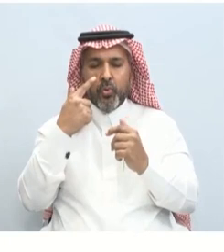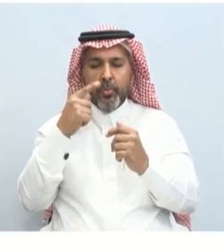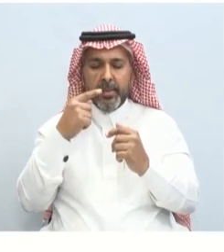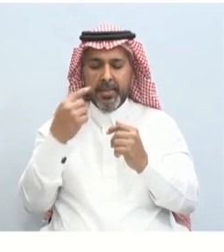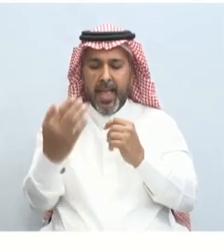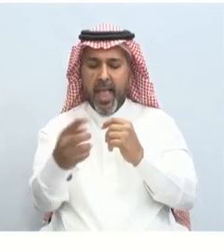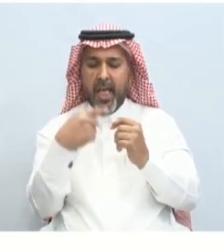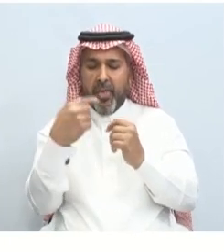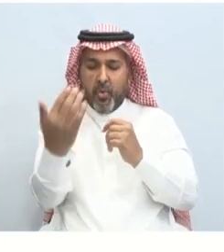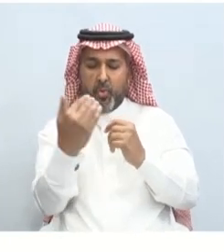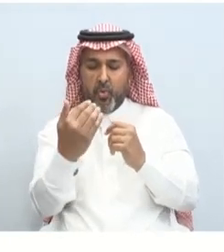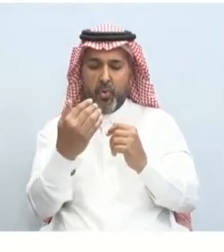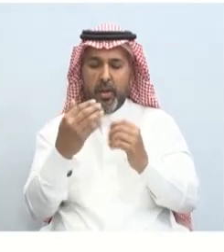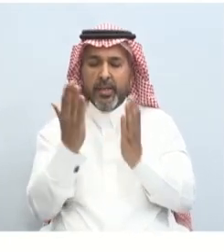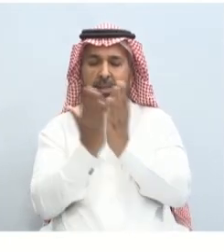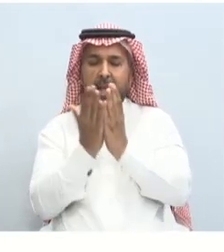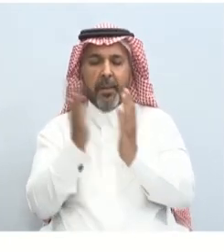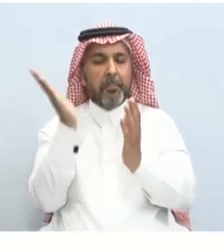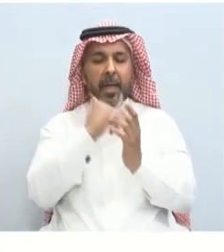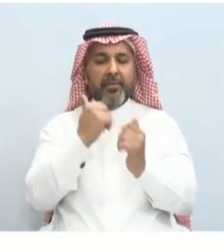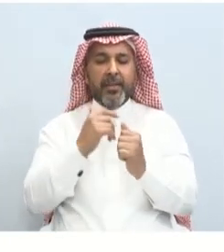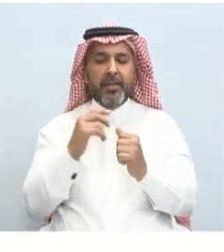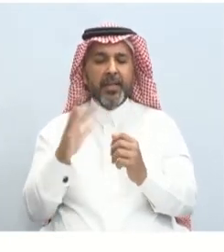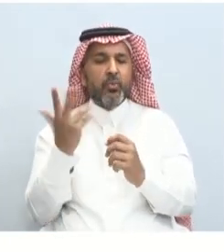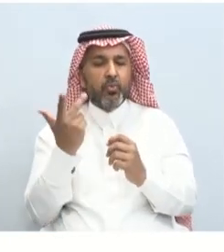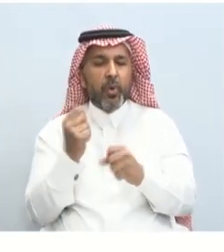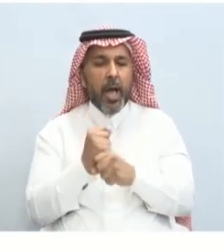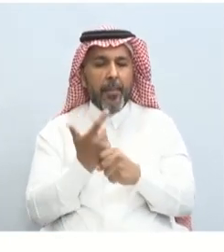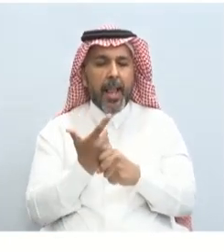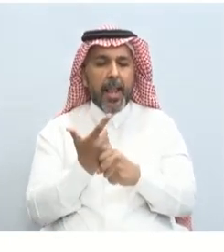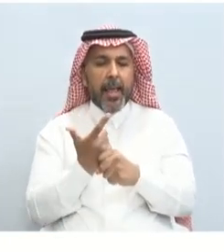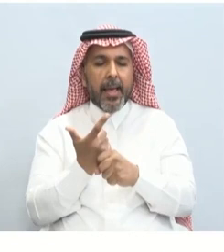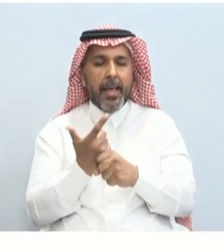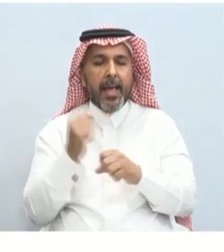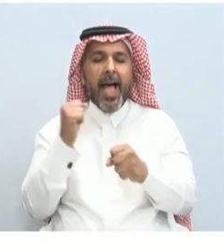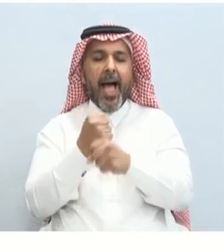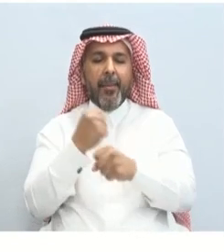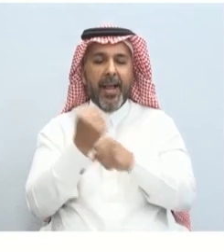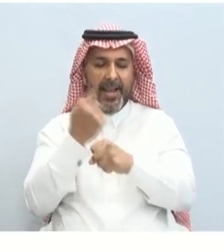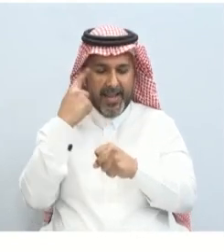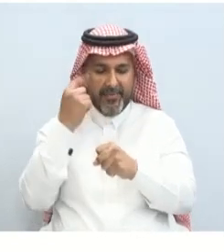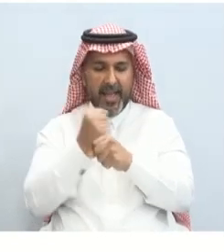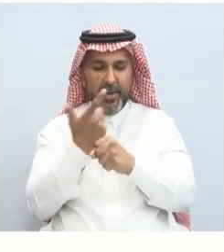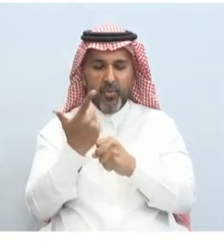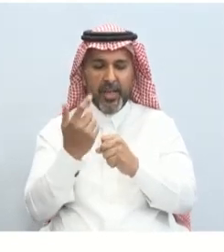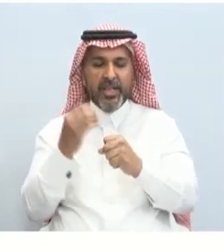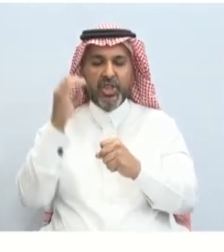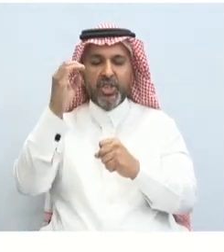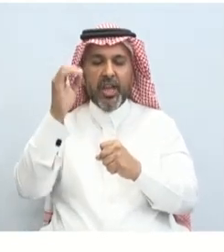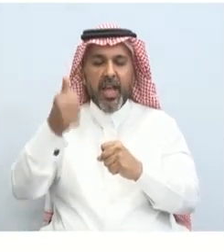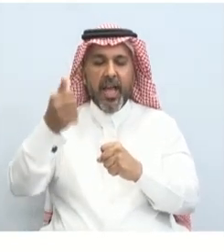وبالطبع سيكون اذا لم يكن طالب فسيكون ماذا سيكون موظف شقيقك نتيجه